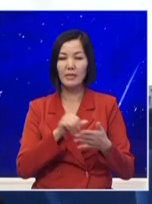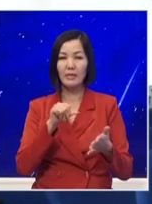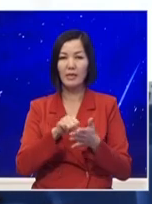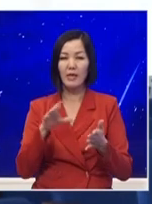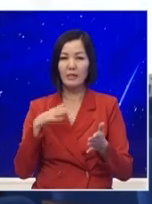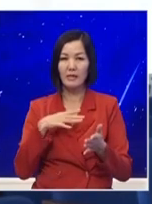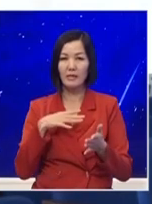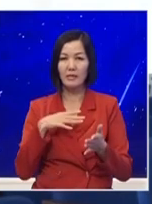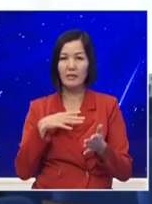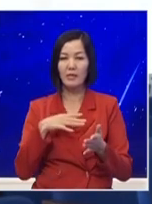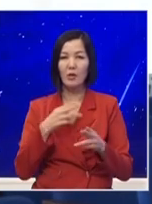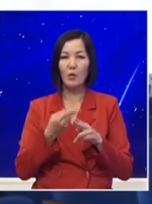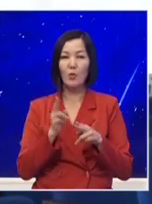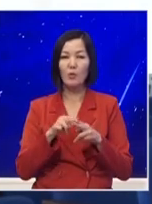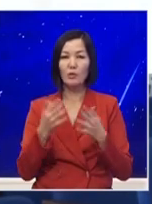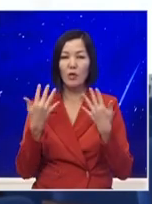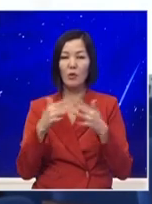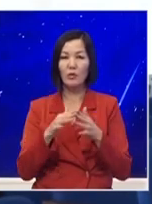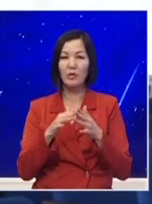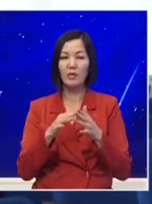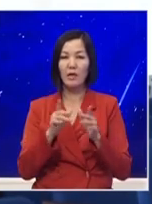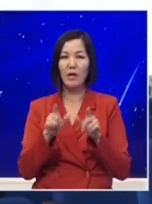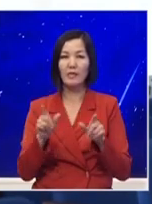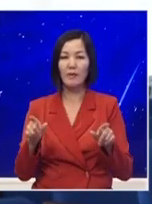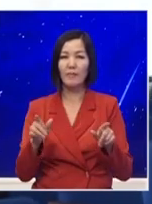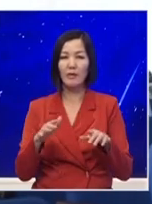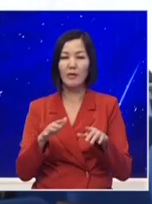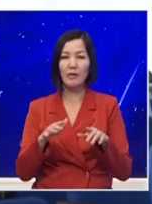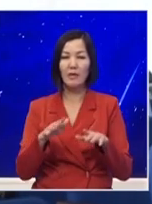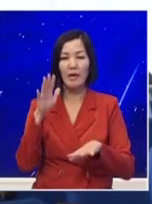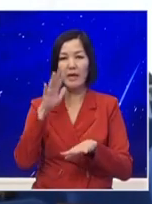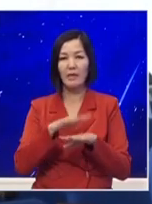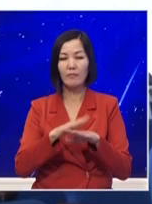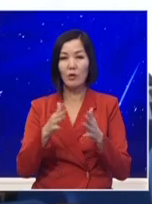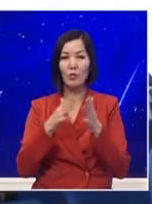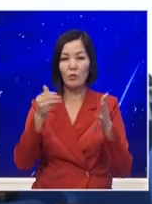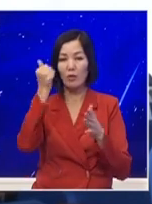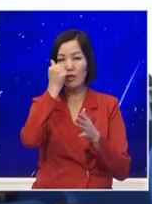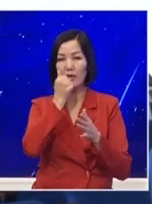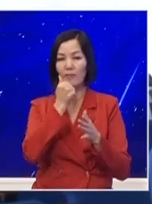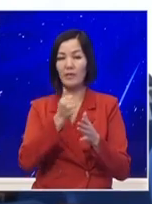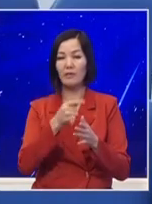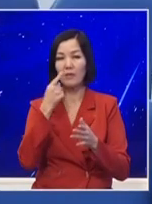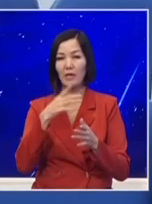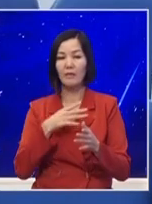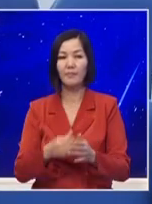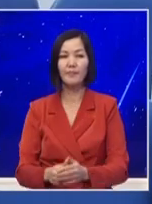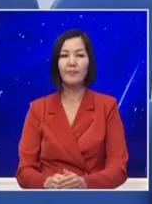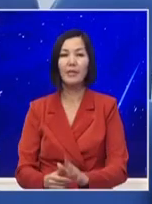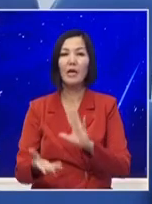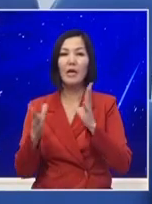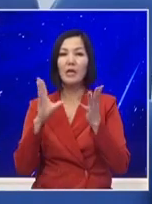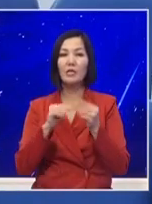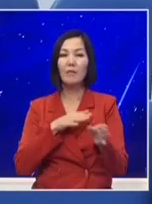Мен осы ауылдың тұрғын атынан әкім мырзаға алғысымды айтамын. Жалпы